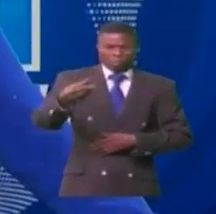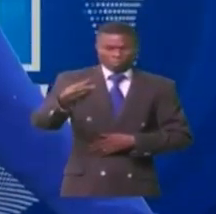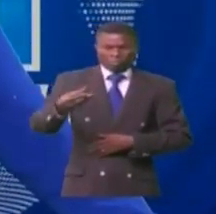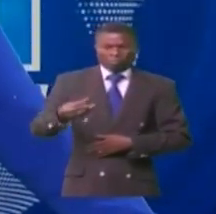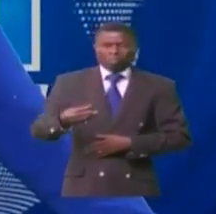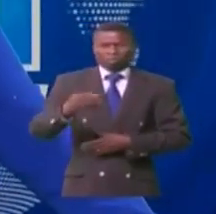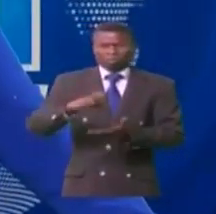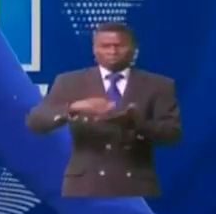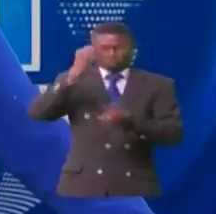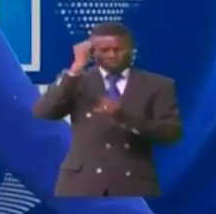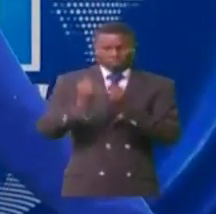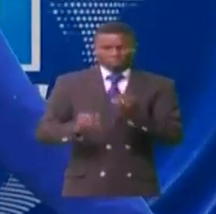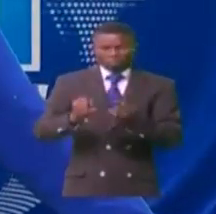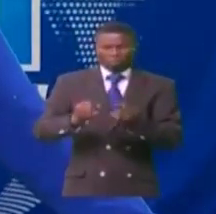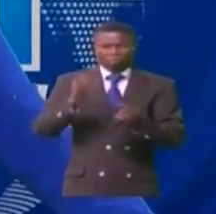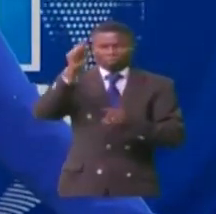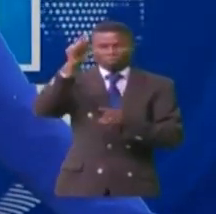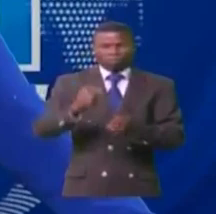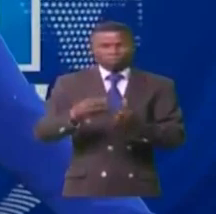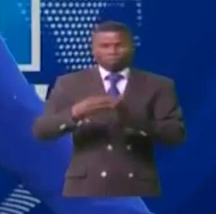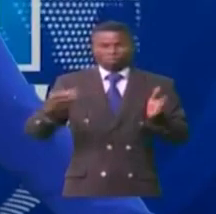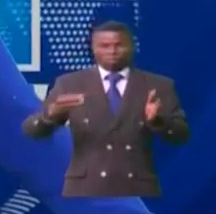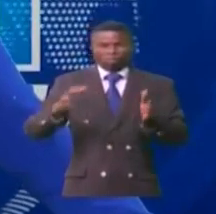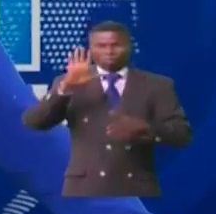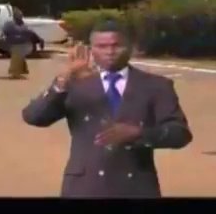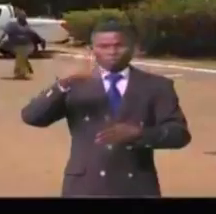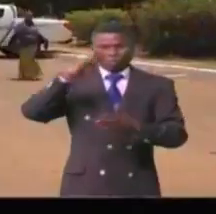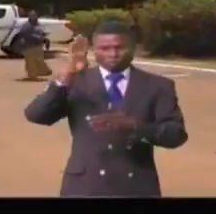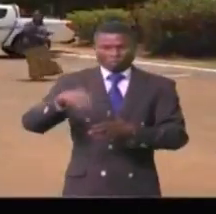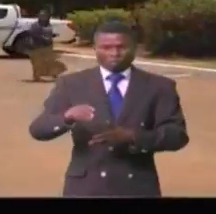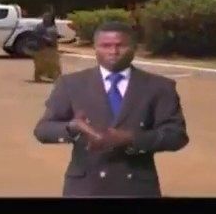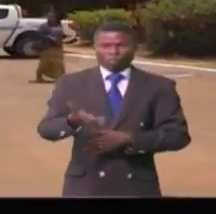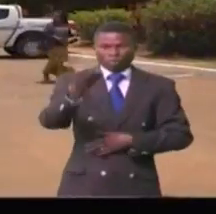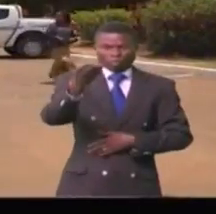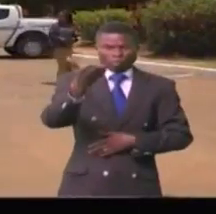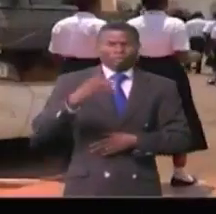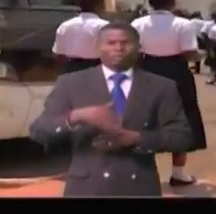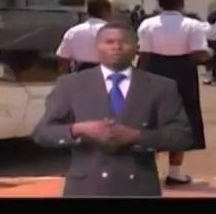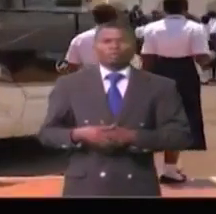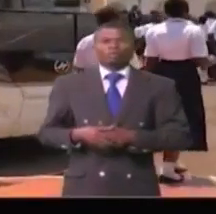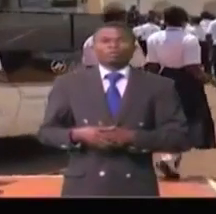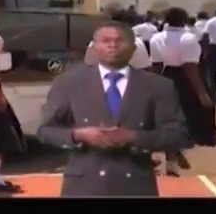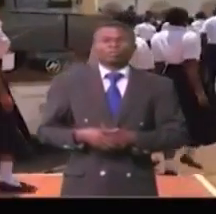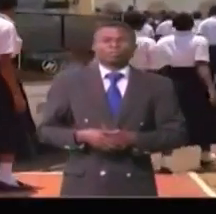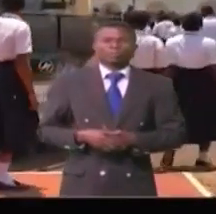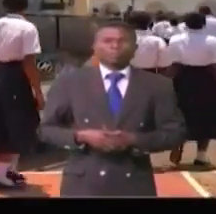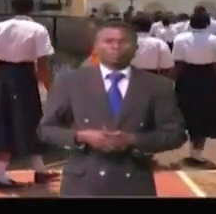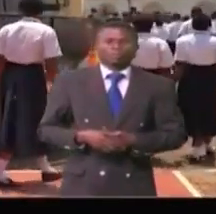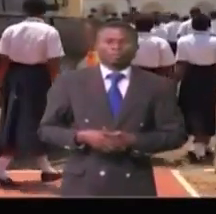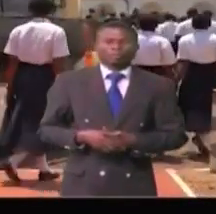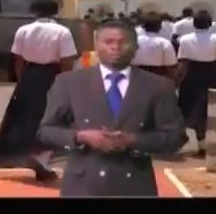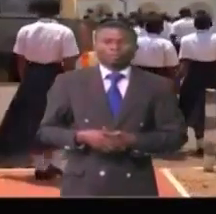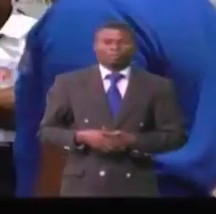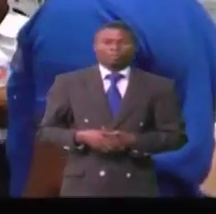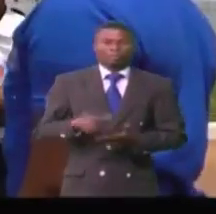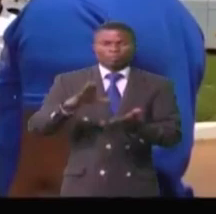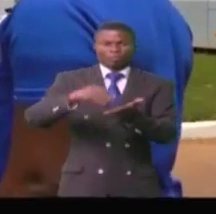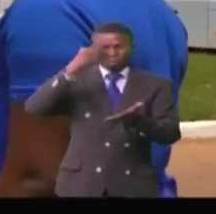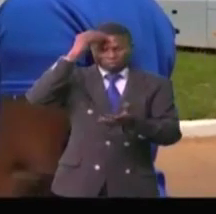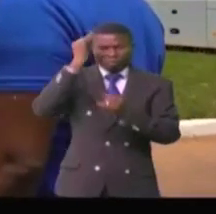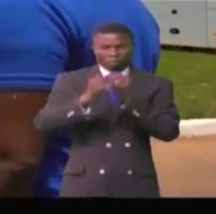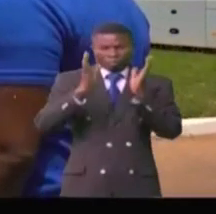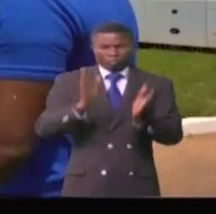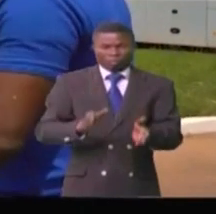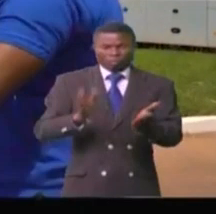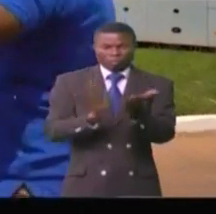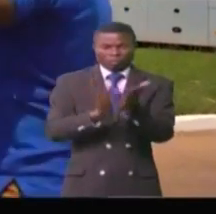obtenu 85%. Naïcha Kiala, Patrick Michel Moukoui. Serein et enthousiaste, ces élèves finalistes du